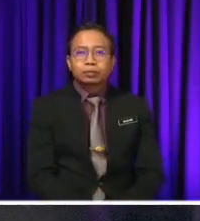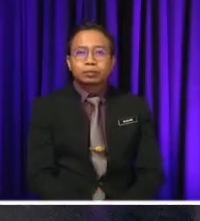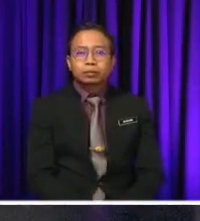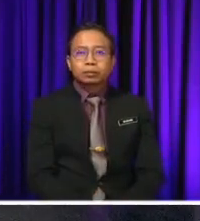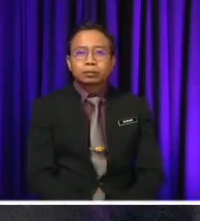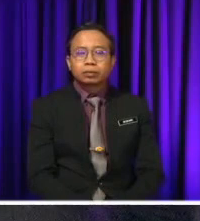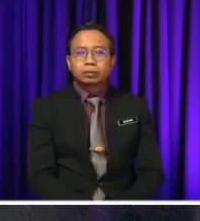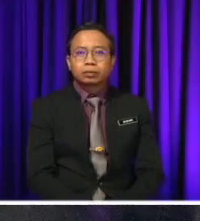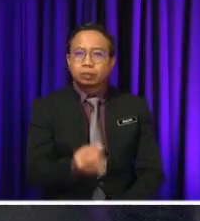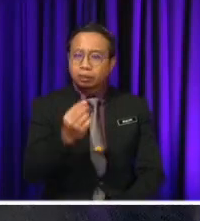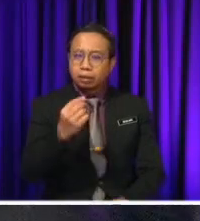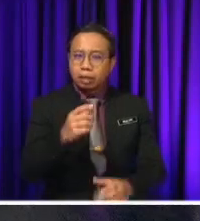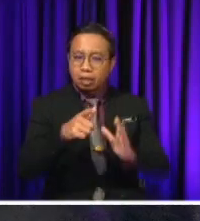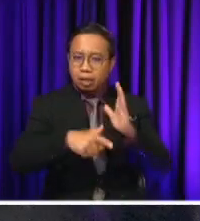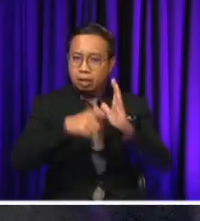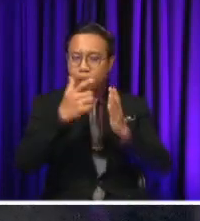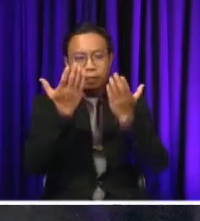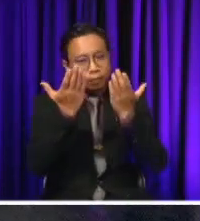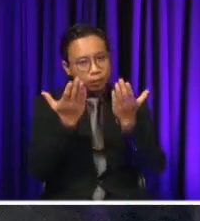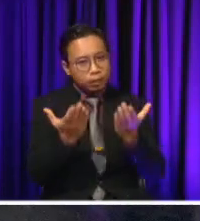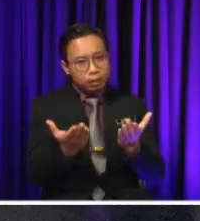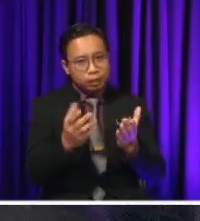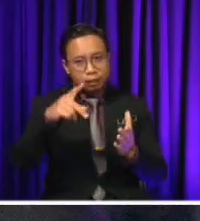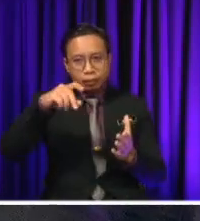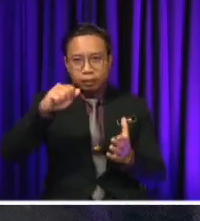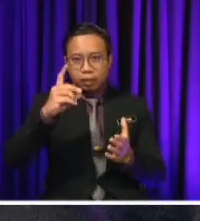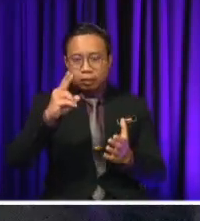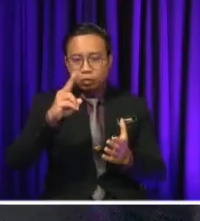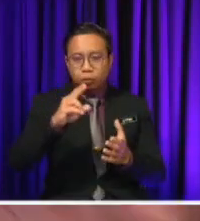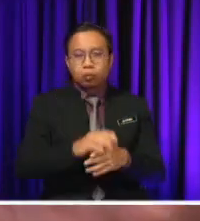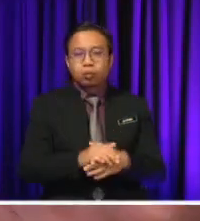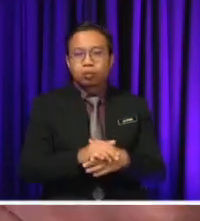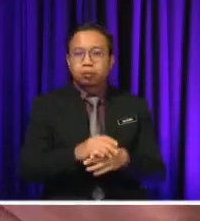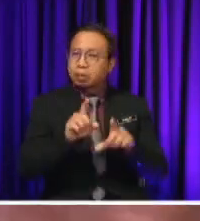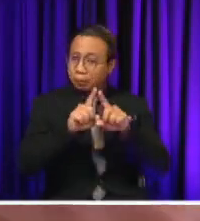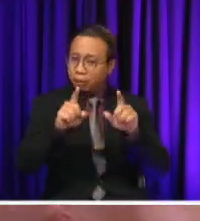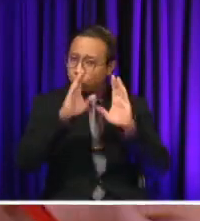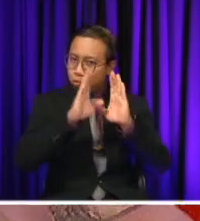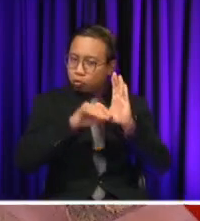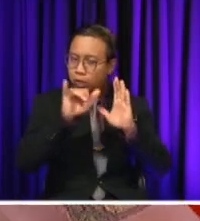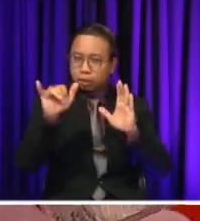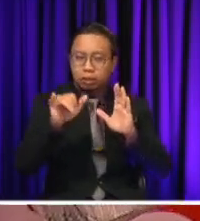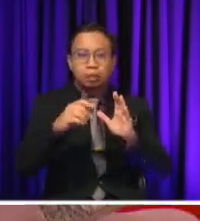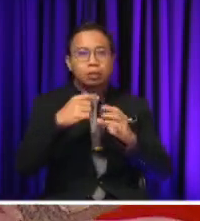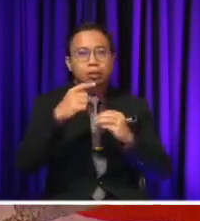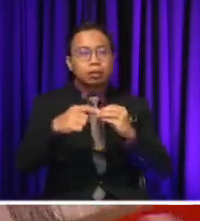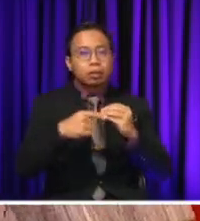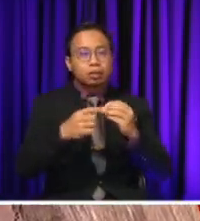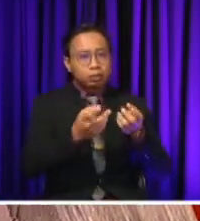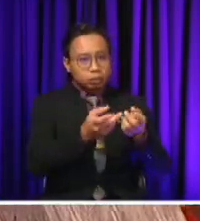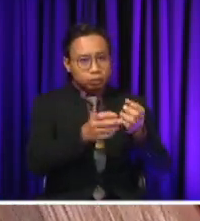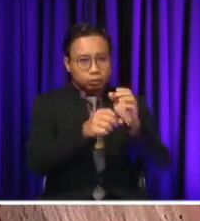dia lebih berat dan padu tetapi kekurangannya dia bila kuat menyerap pahit